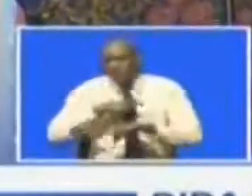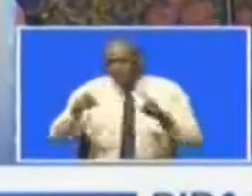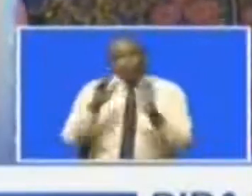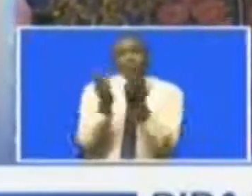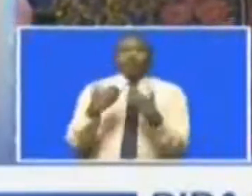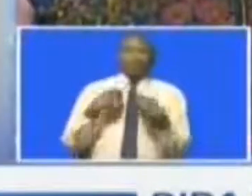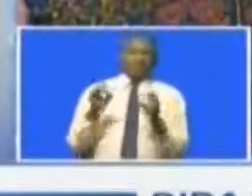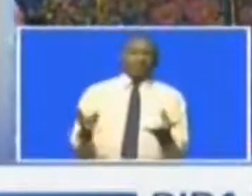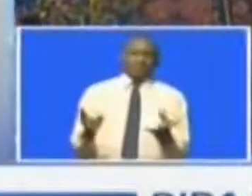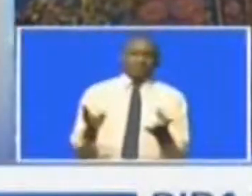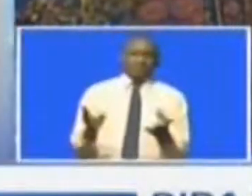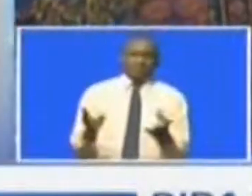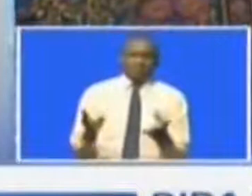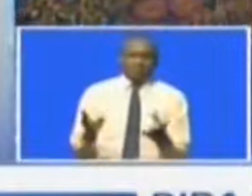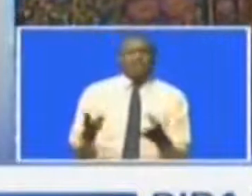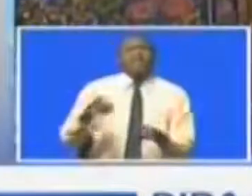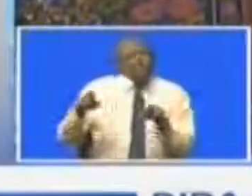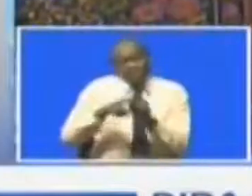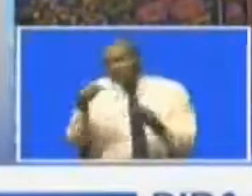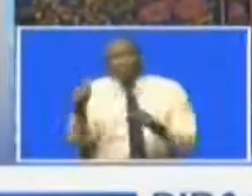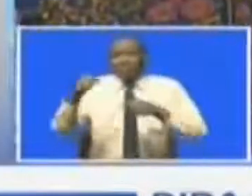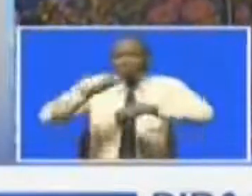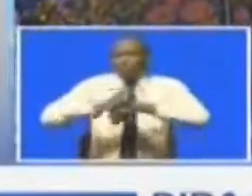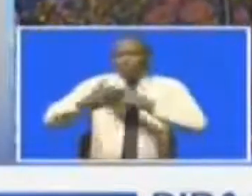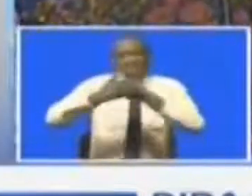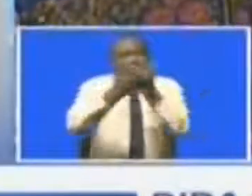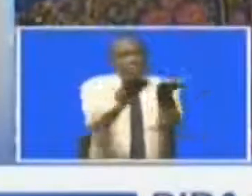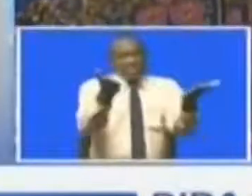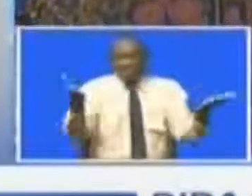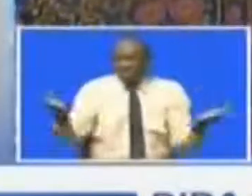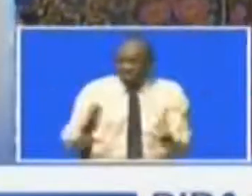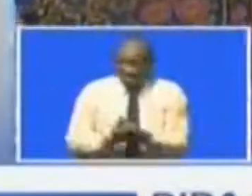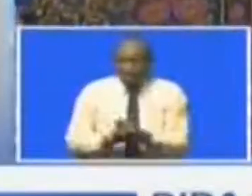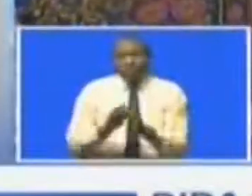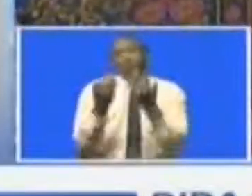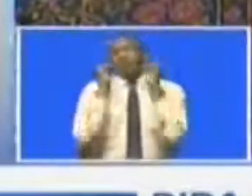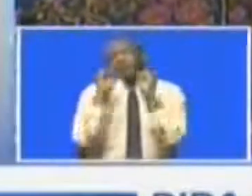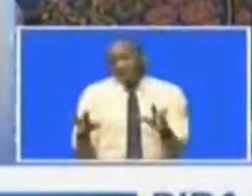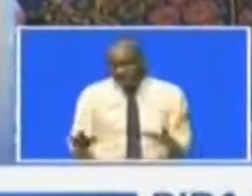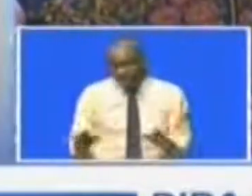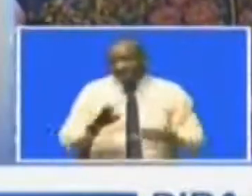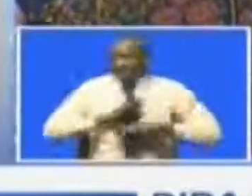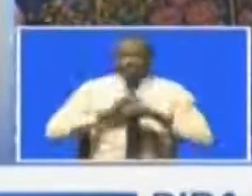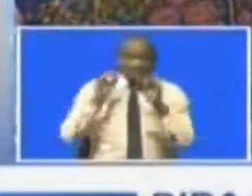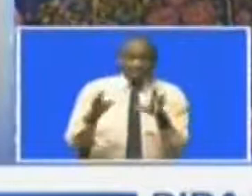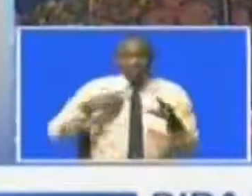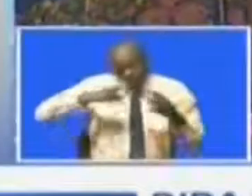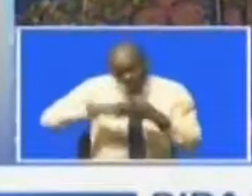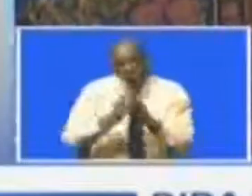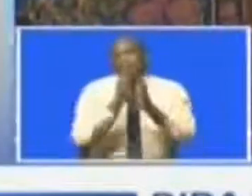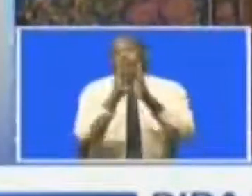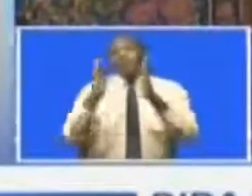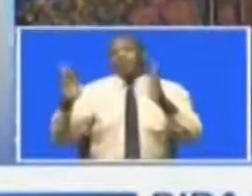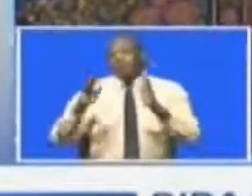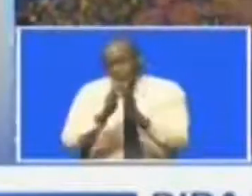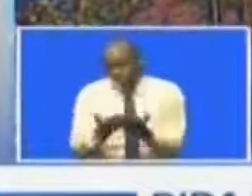vitabu. Na pia kuna katika shule zilizo katika jamii hilo hakuna vitabu vya kutosha. Kwa hivyo tukaanzisha maktaba